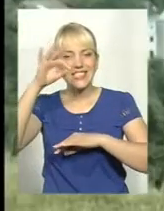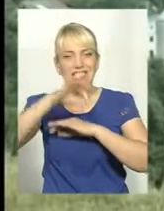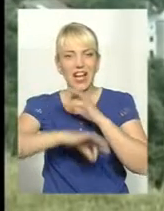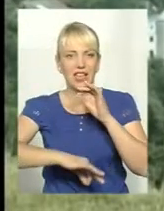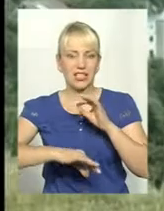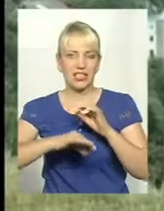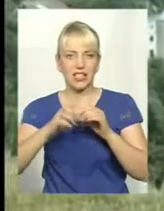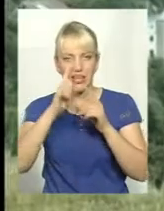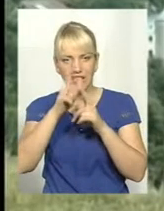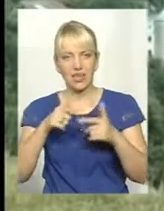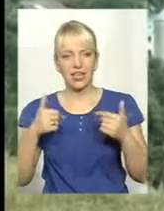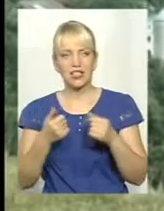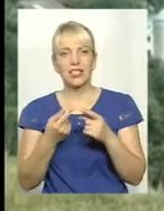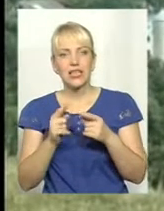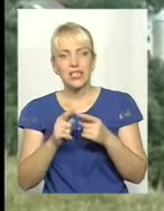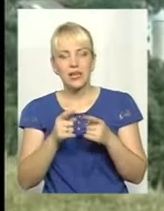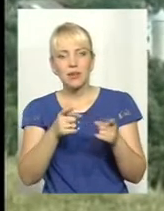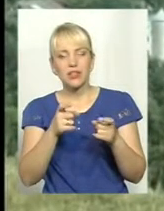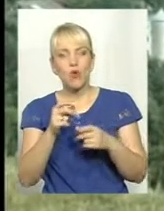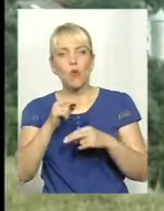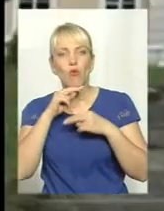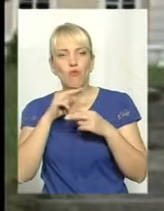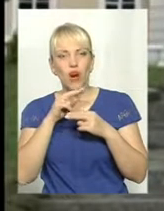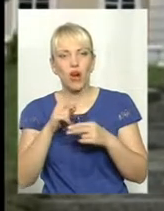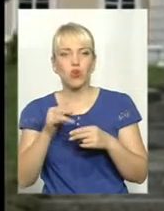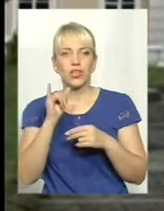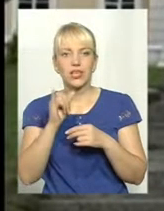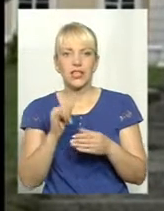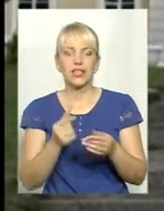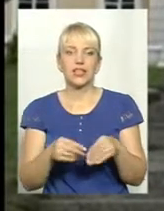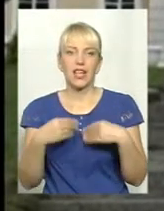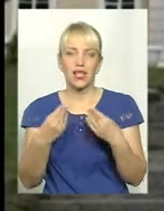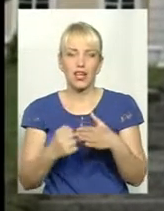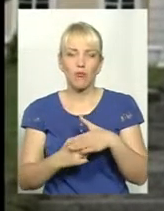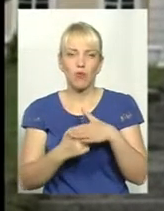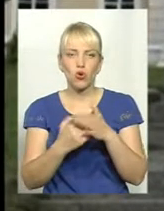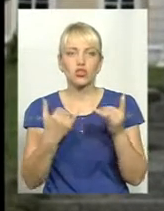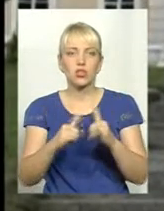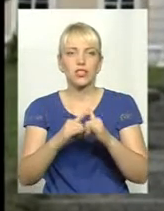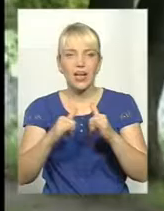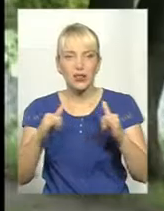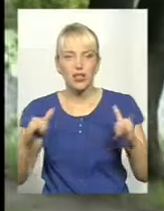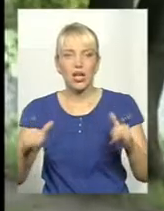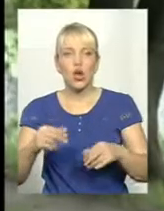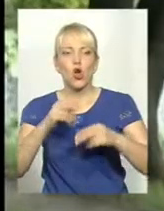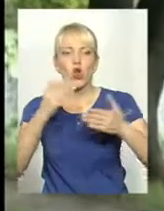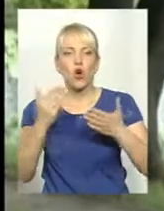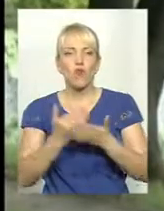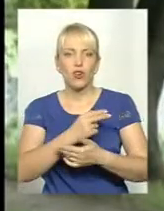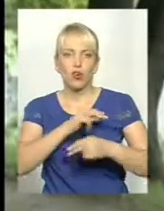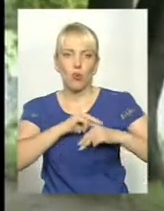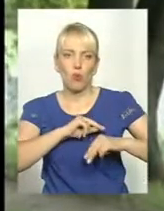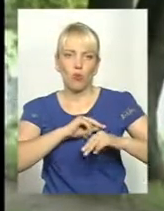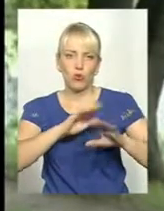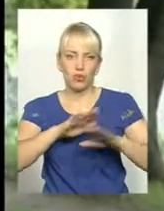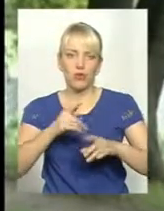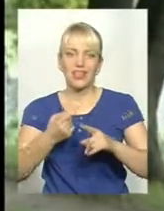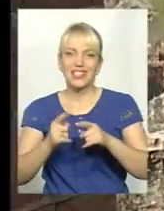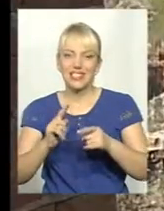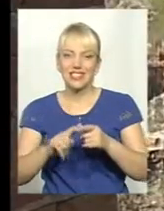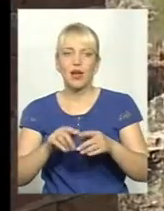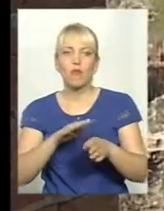із замків Хмельниччини. Це може бути поєднання кількох елементів. До слова, внутрішній туризм доволі популярний